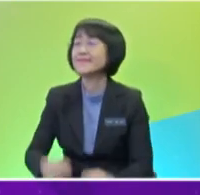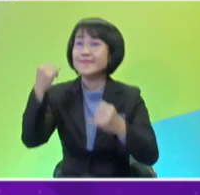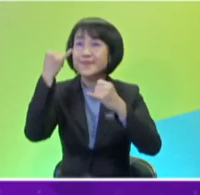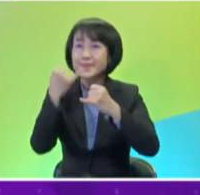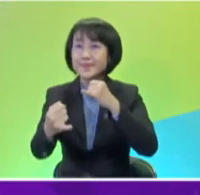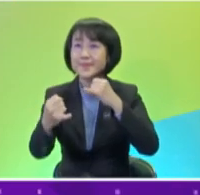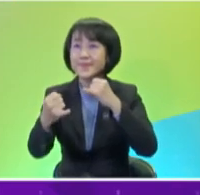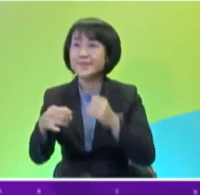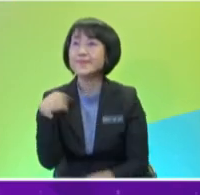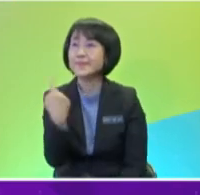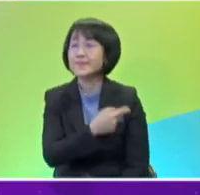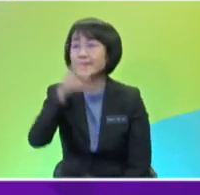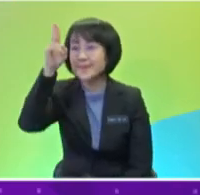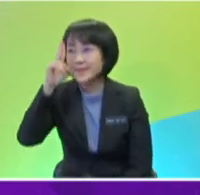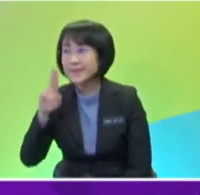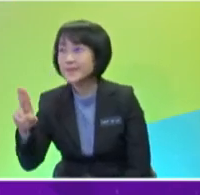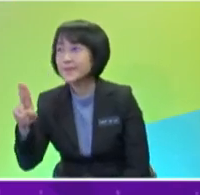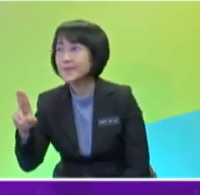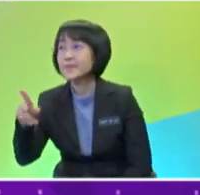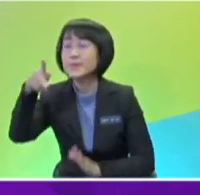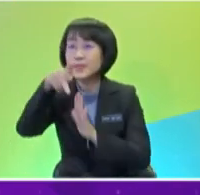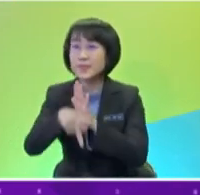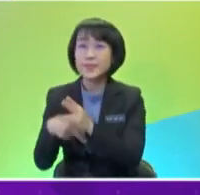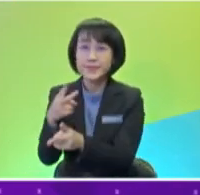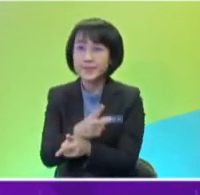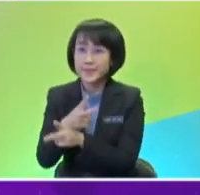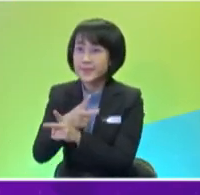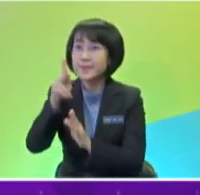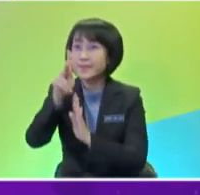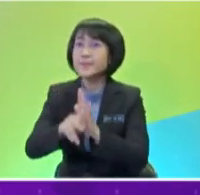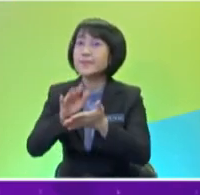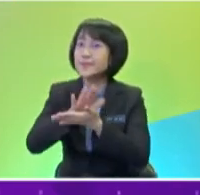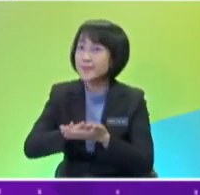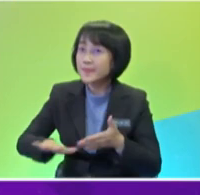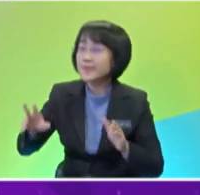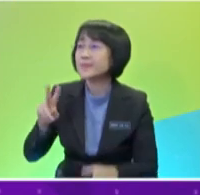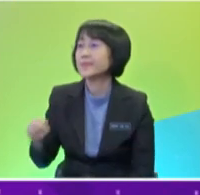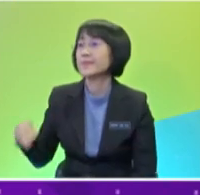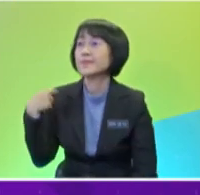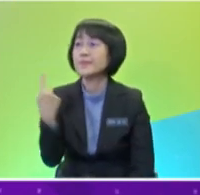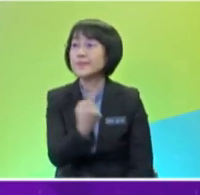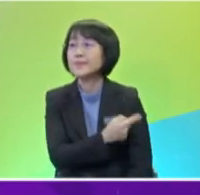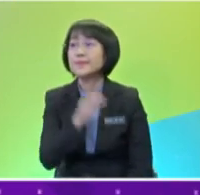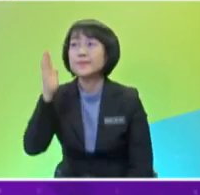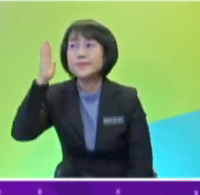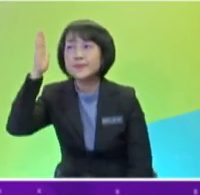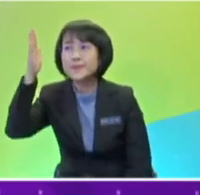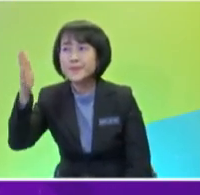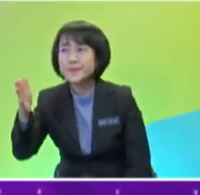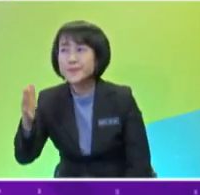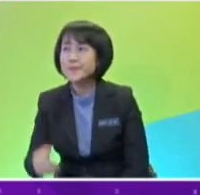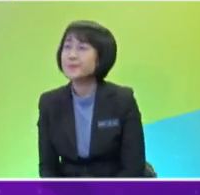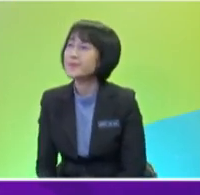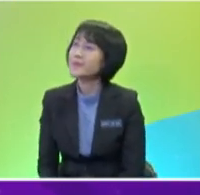apabila kita menghormati pengawal keselamatan kita akan di